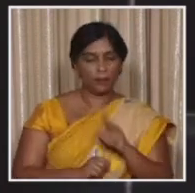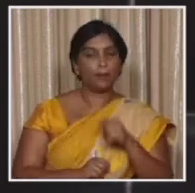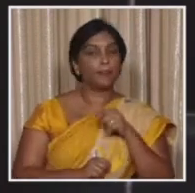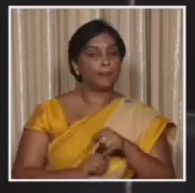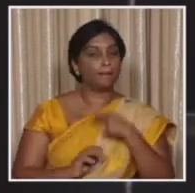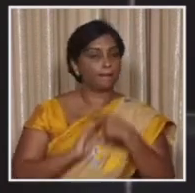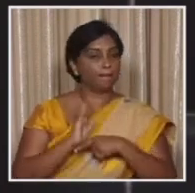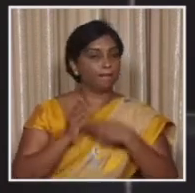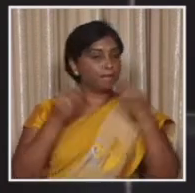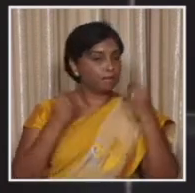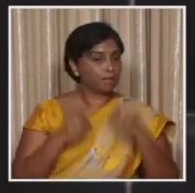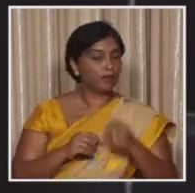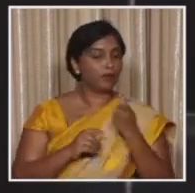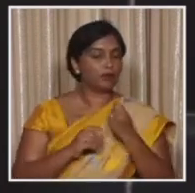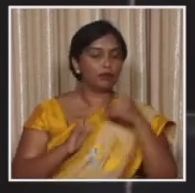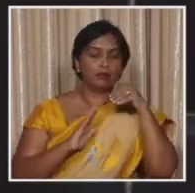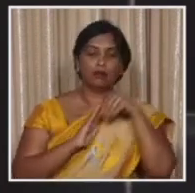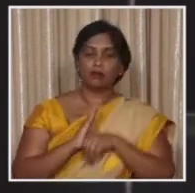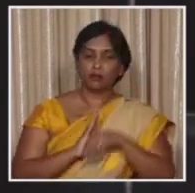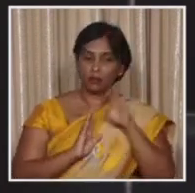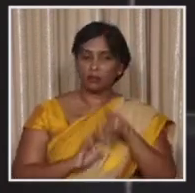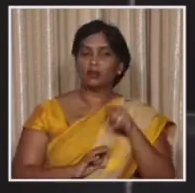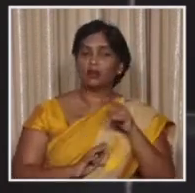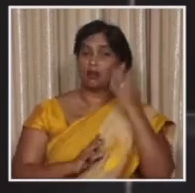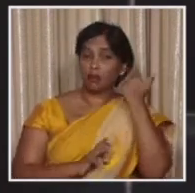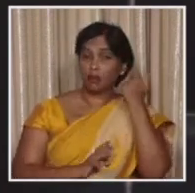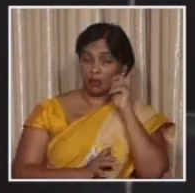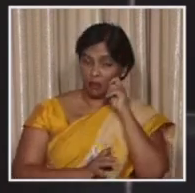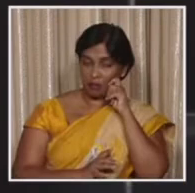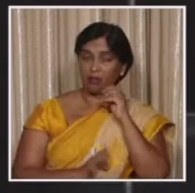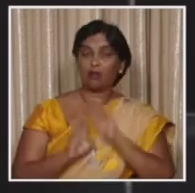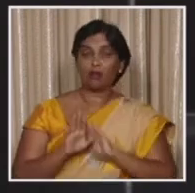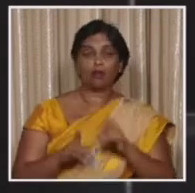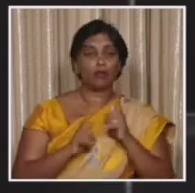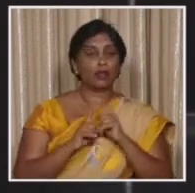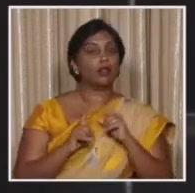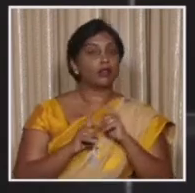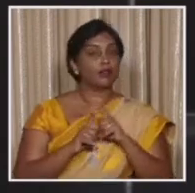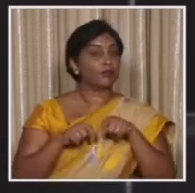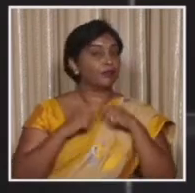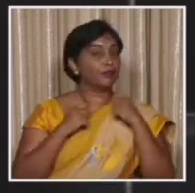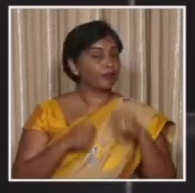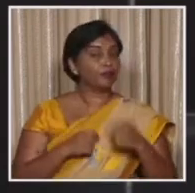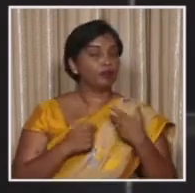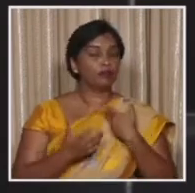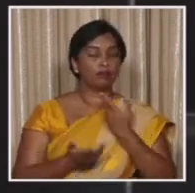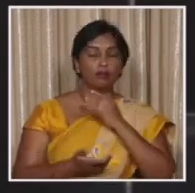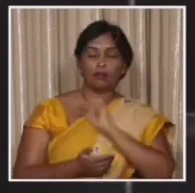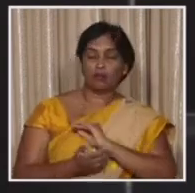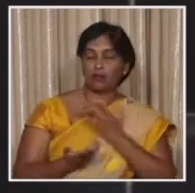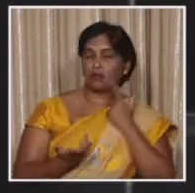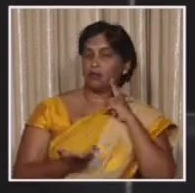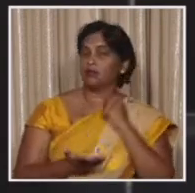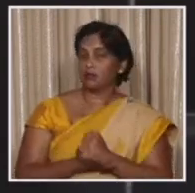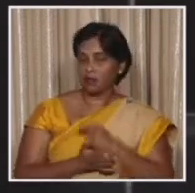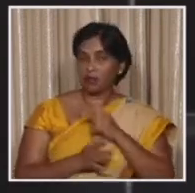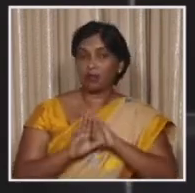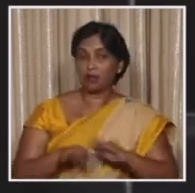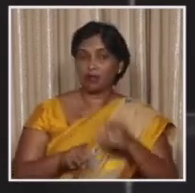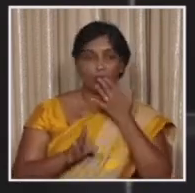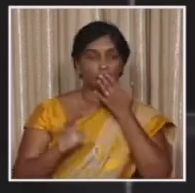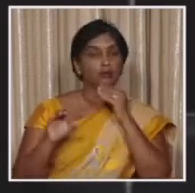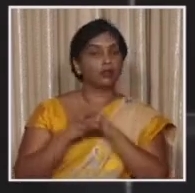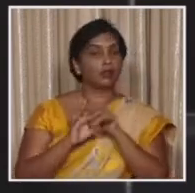අද රට වැටි ඇති ආර්ථික ප්‍රපාතයේ හේතුවෙන් දෙමව්පියන්ට දරුවන්ගේ අධ්‍යාපනික වියදම් දරා ගන්නට පුළුවන් කමක් නැහැ. දරුවන්